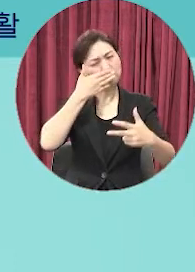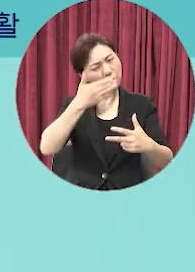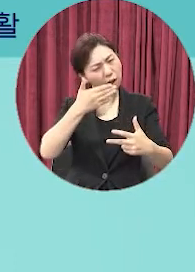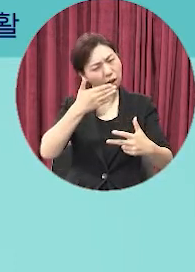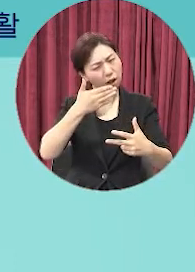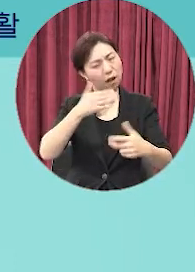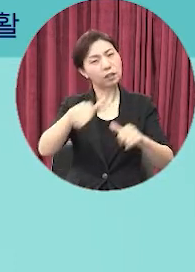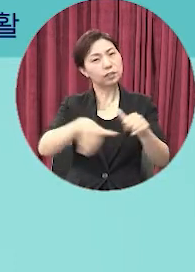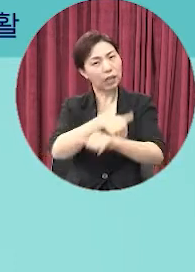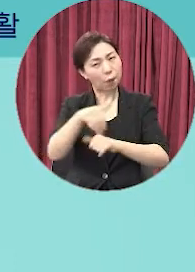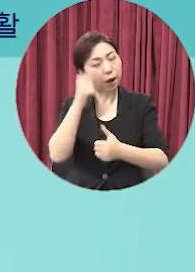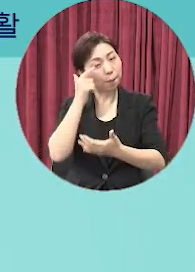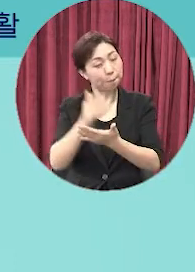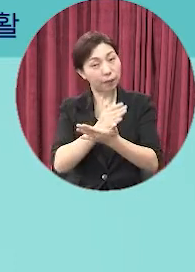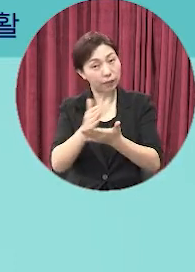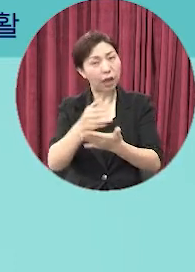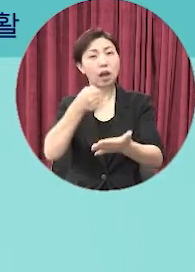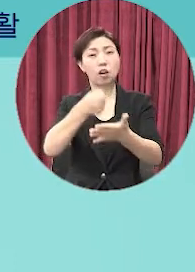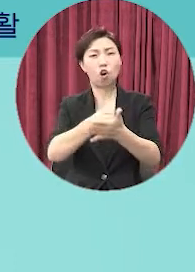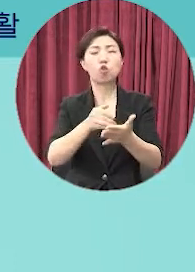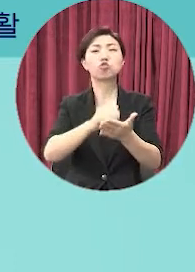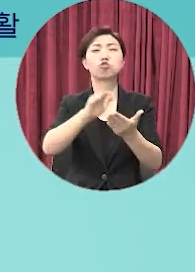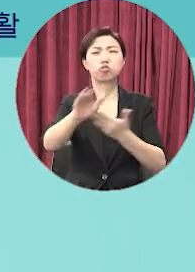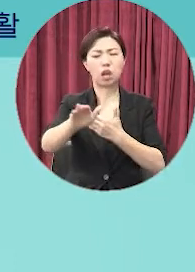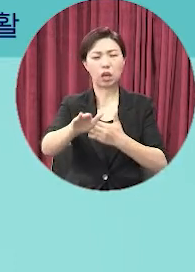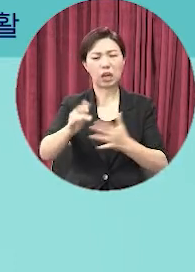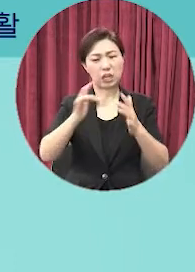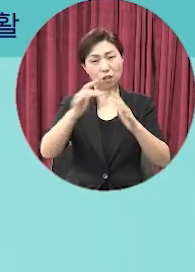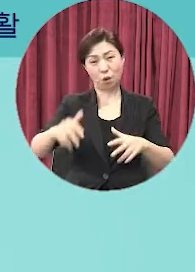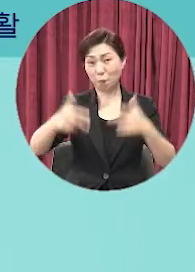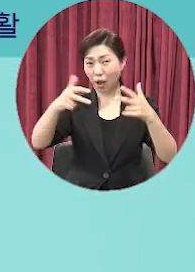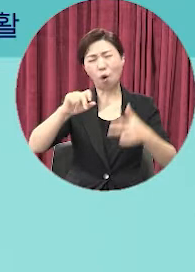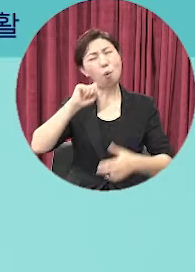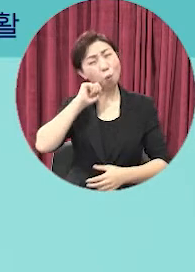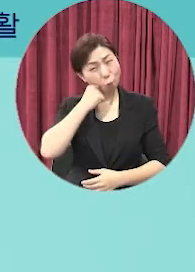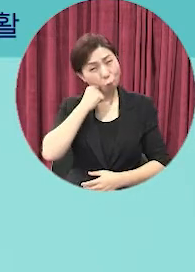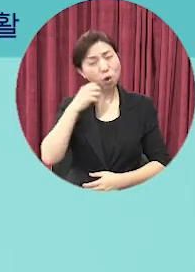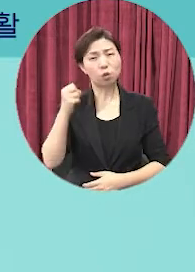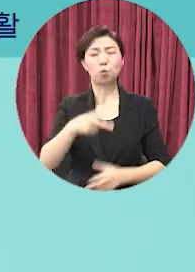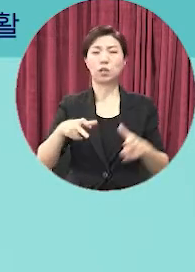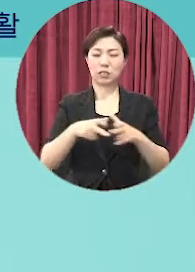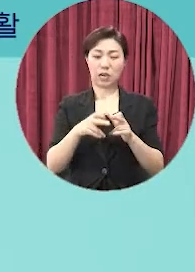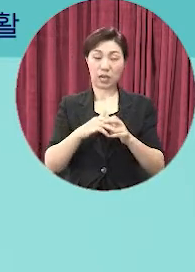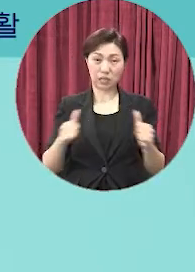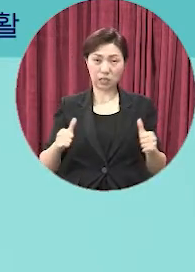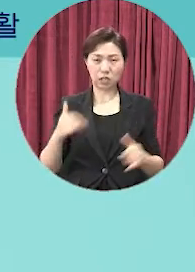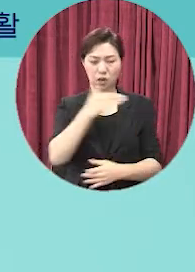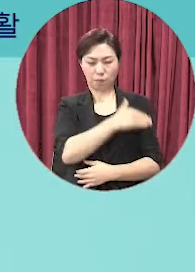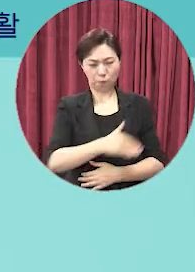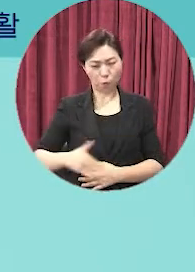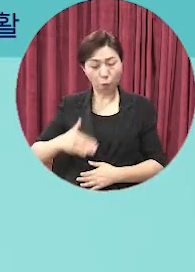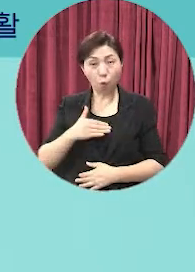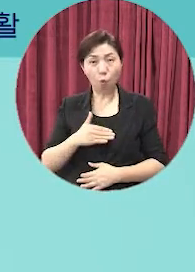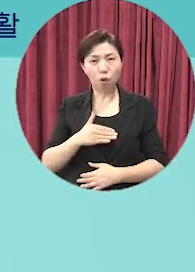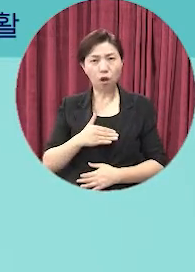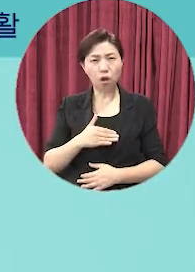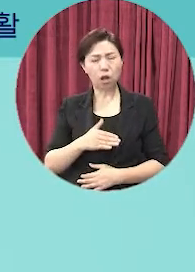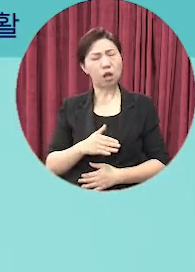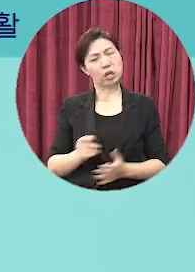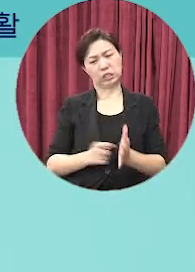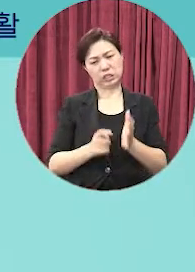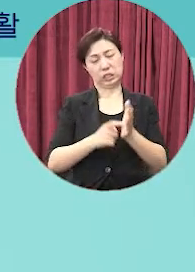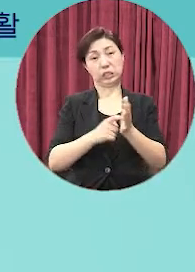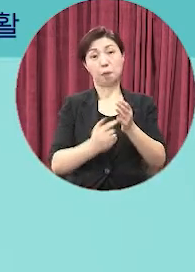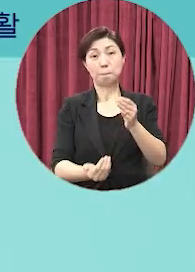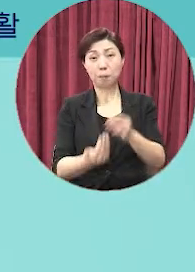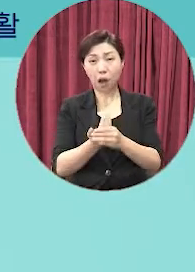다음에 이러한 것들이 여의치 않거나 또는 당사자의 상태의 어떤 변화가 또는 이제 긴급성 같은 것들이 같이 고려될